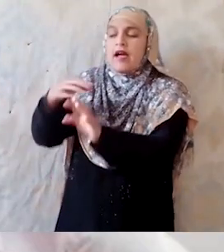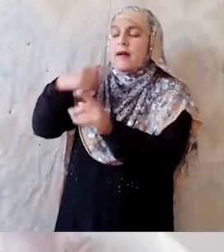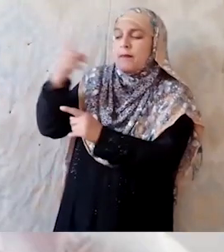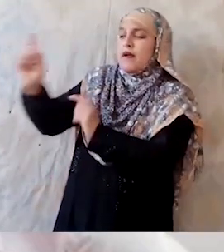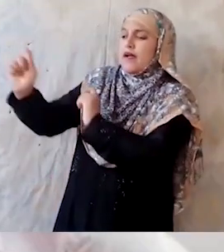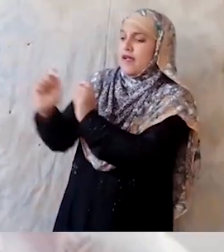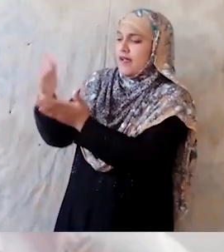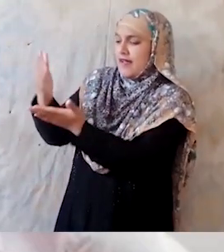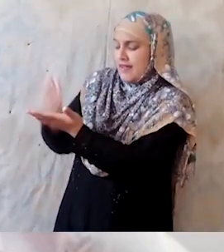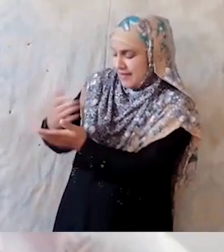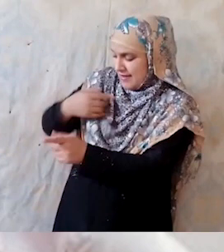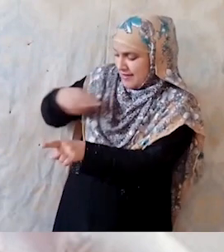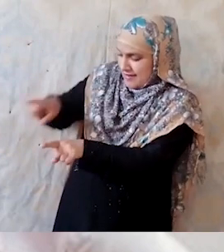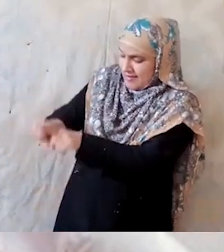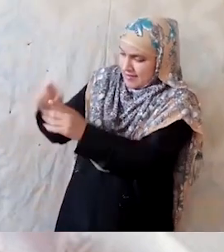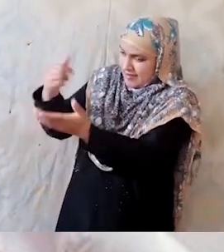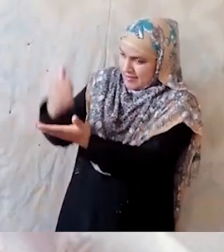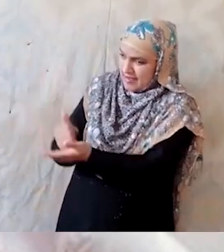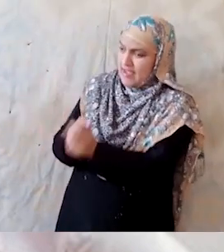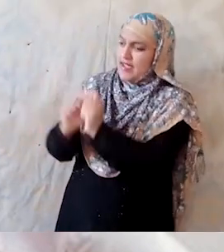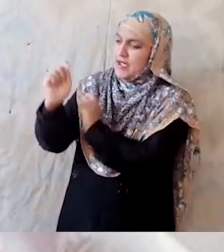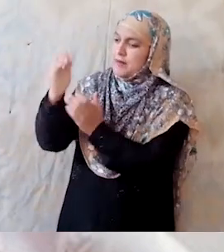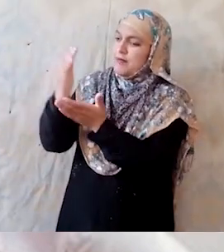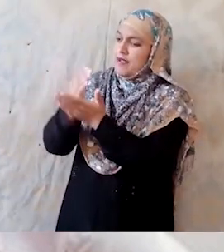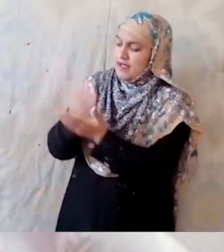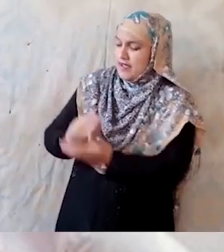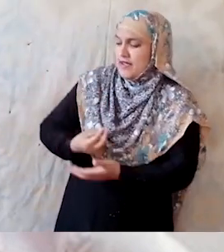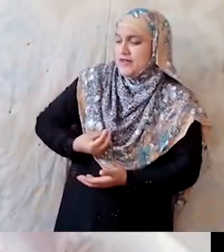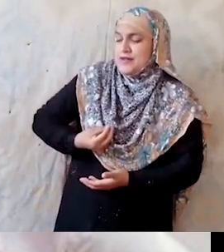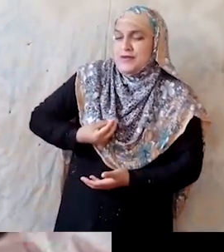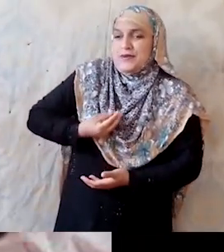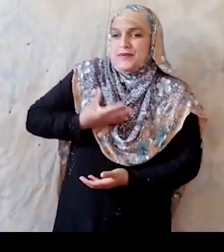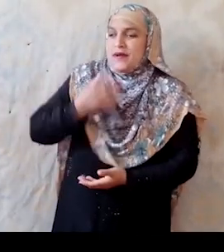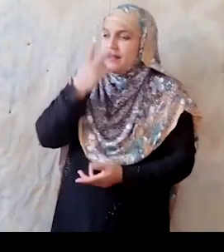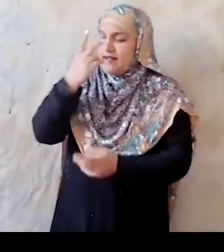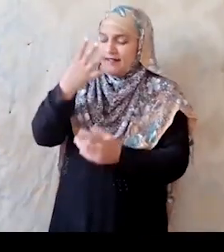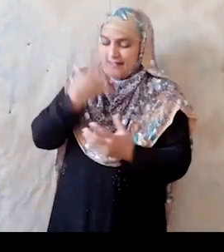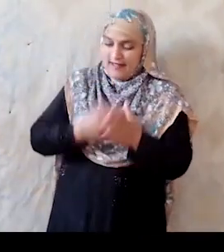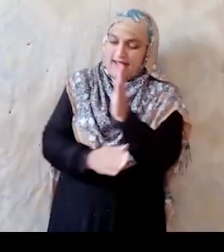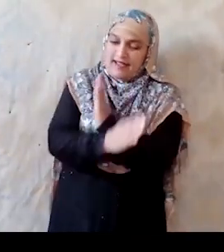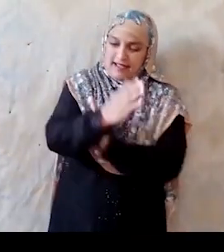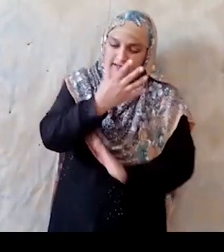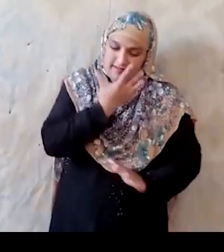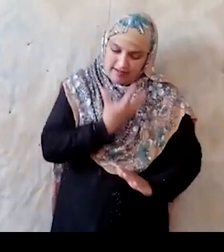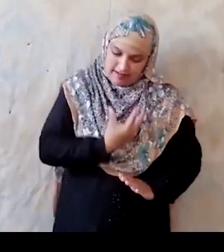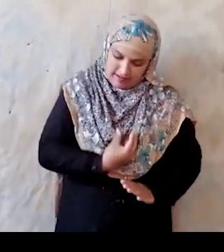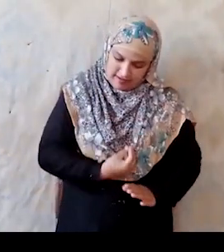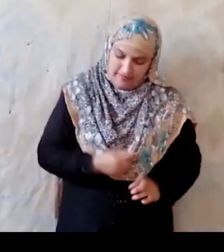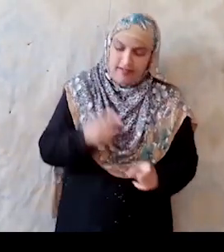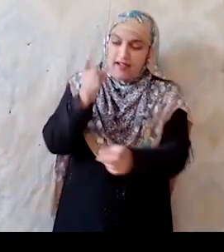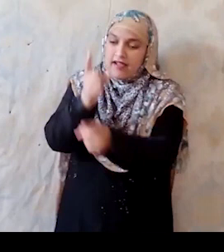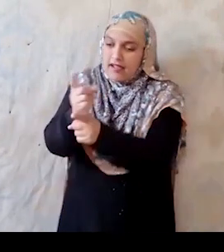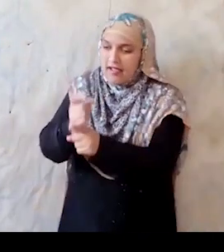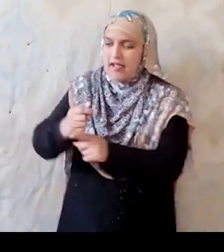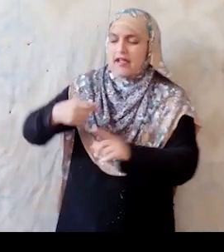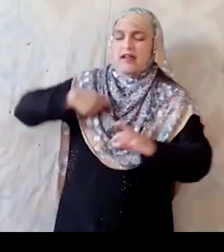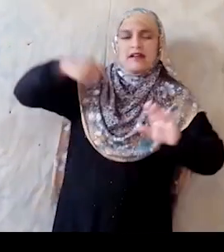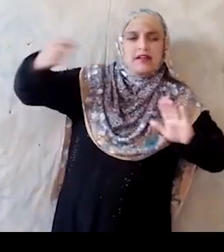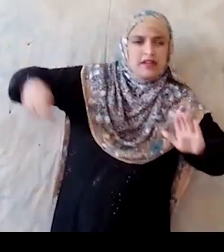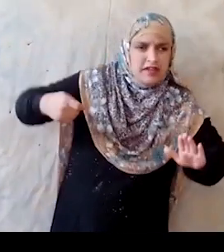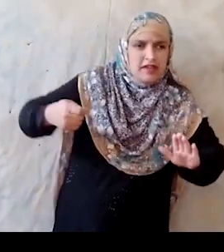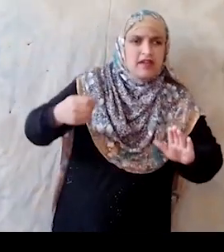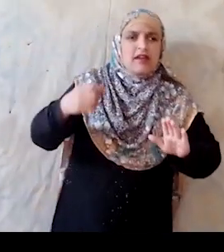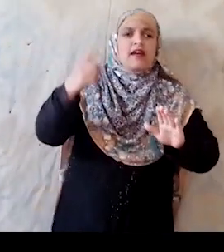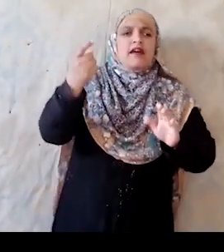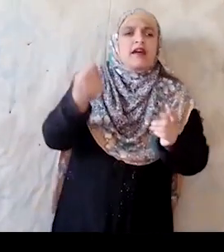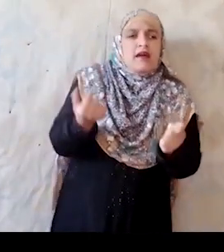मदद करनी है, बल्कि आपको चाहिए कि आप उनके साथ वक्त गुजारें और उनको कोई ना कोई हुनर सिखाएं